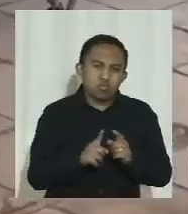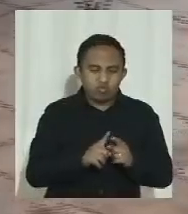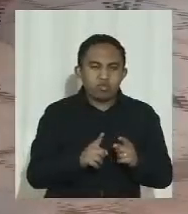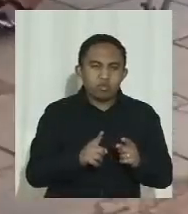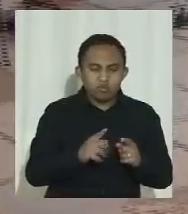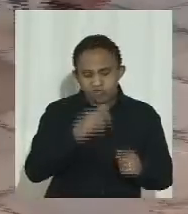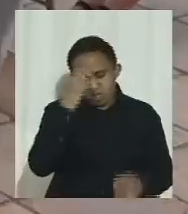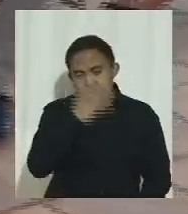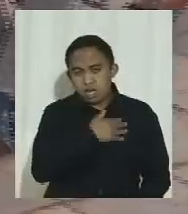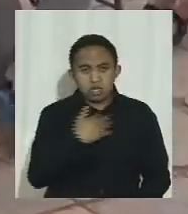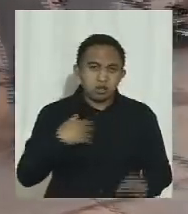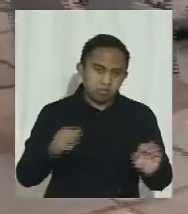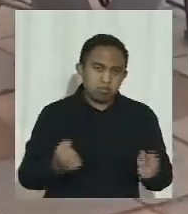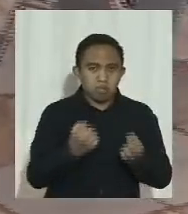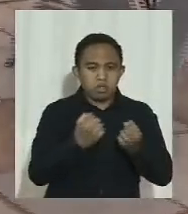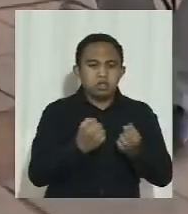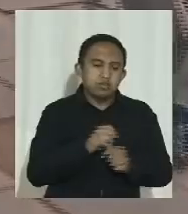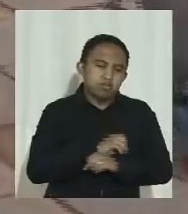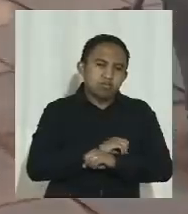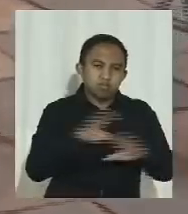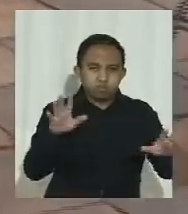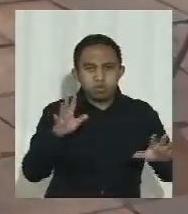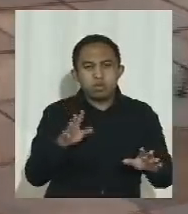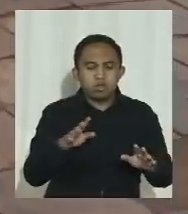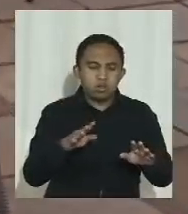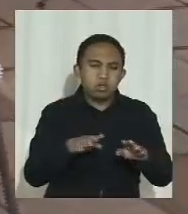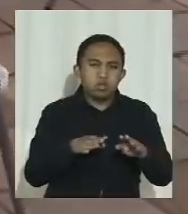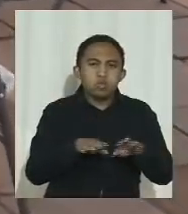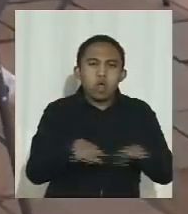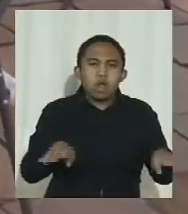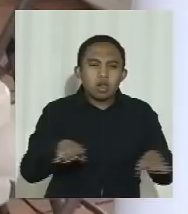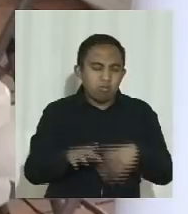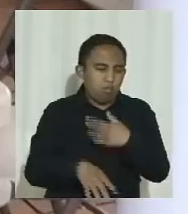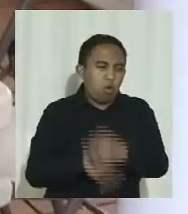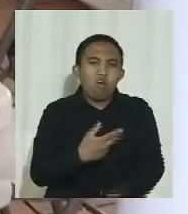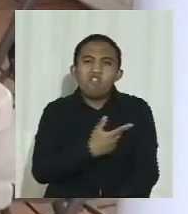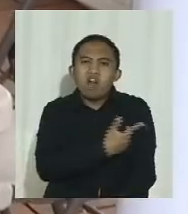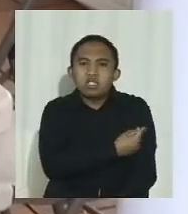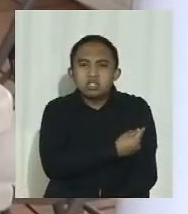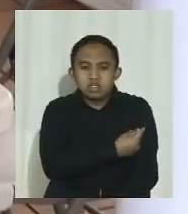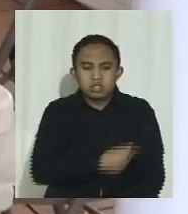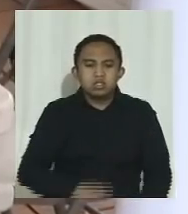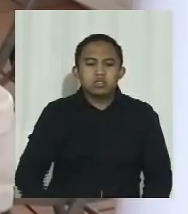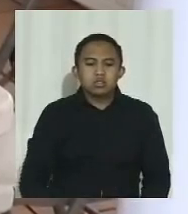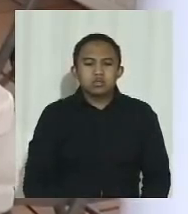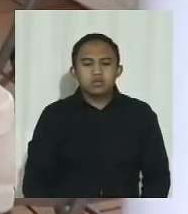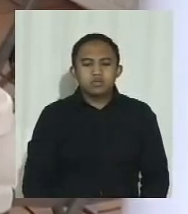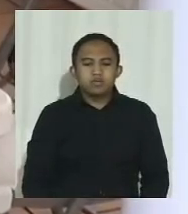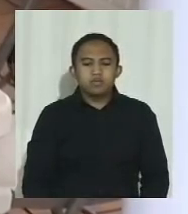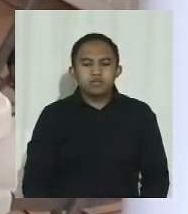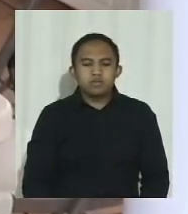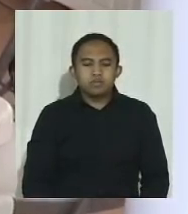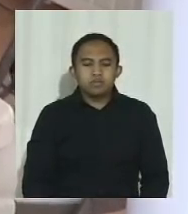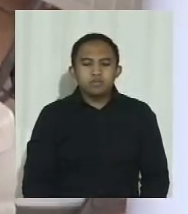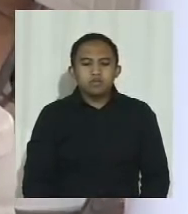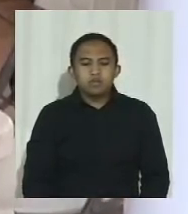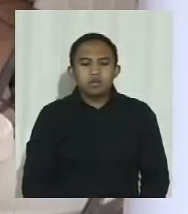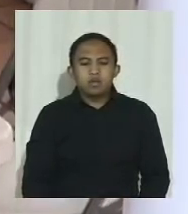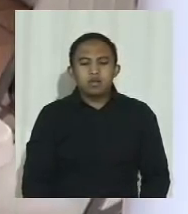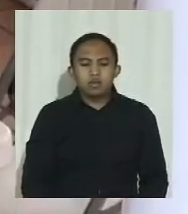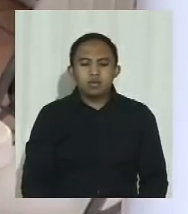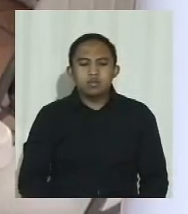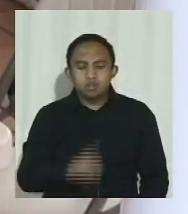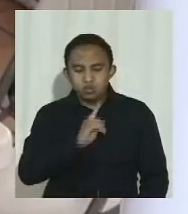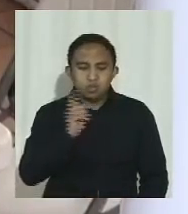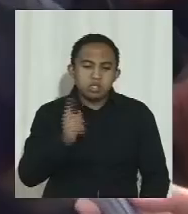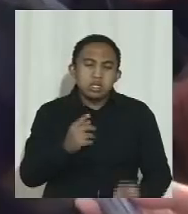ny fanjakana amin'ny fanapahariahana ny toeram-panaovam-baksiny fanampiny amin'ireo toerana be mpangataka. Ho an'ilay